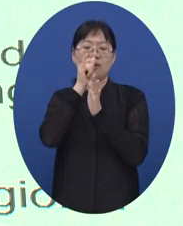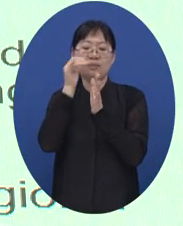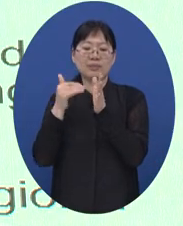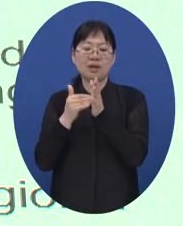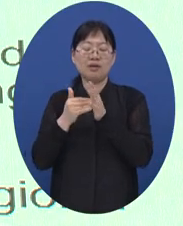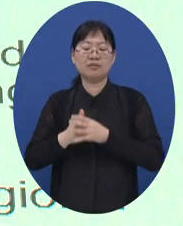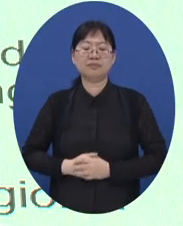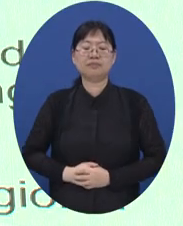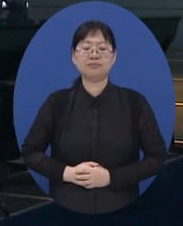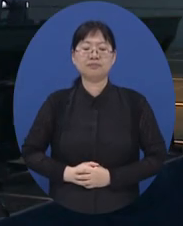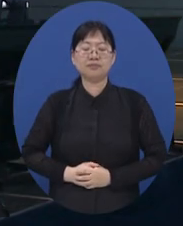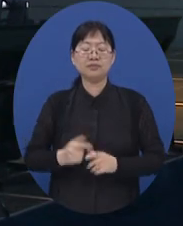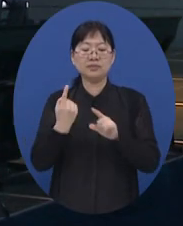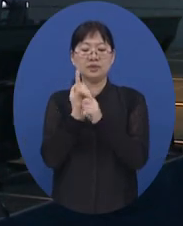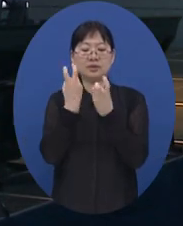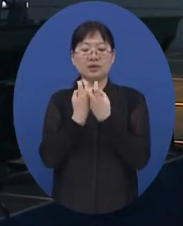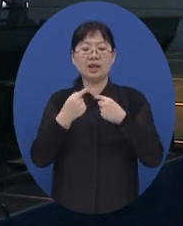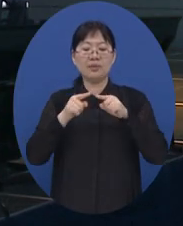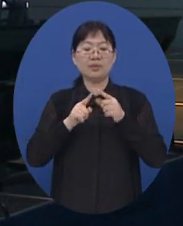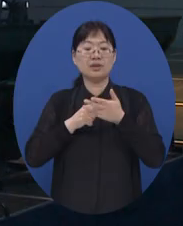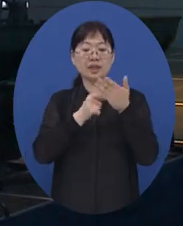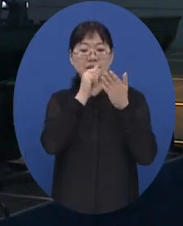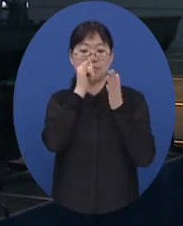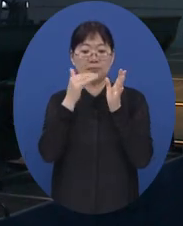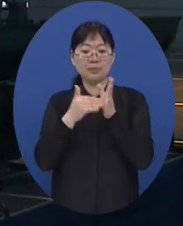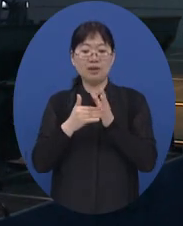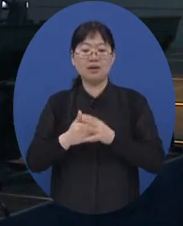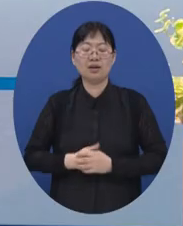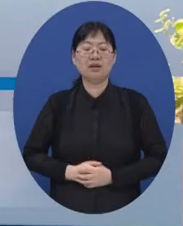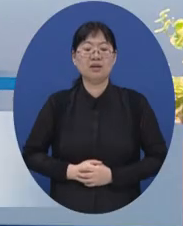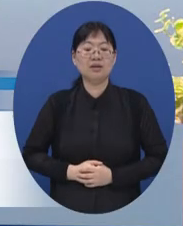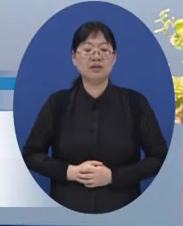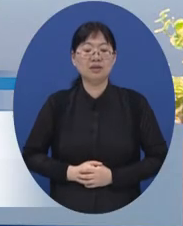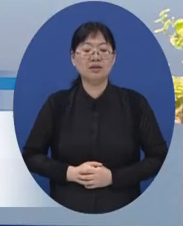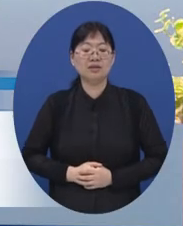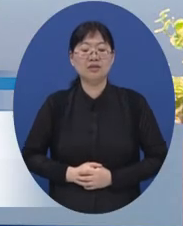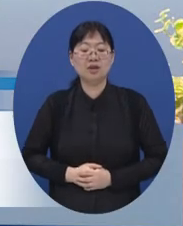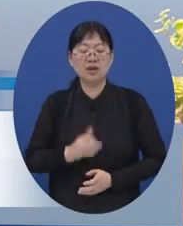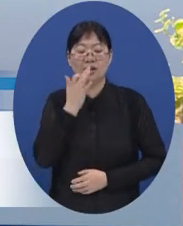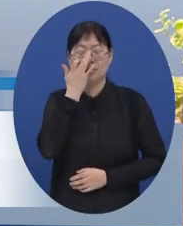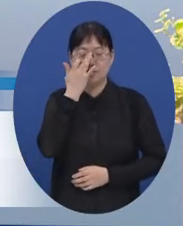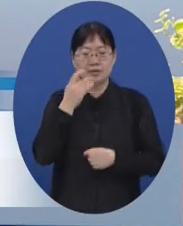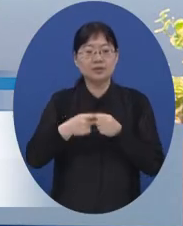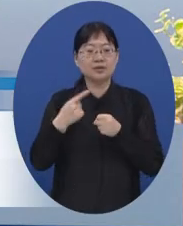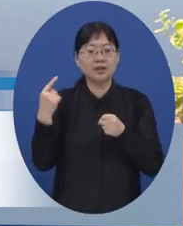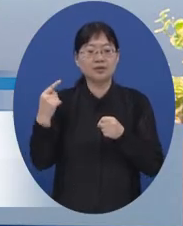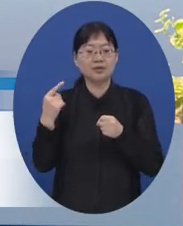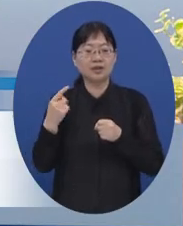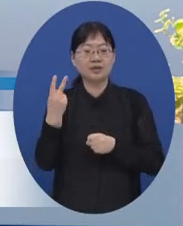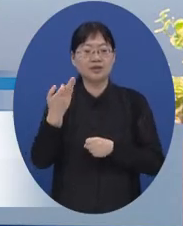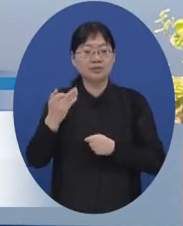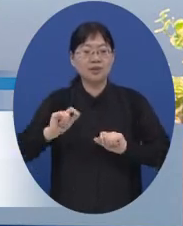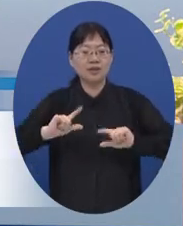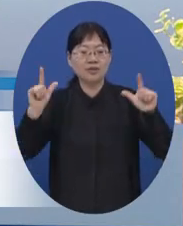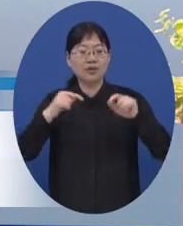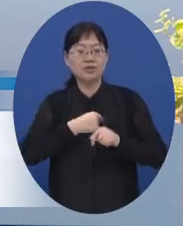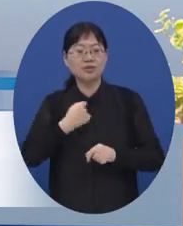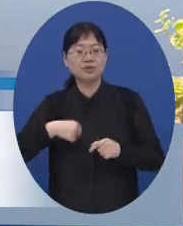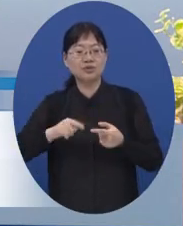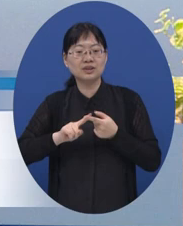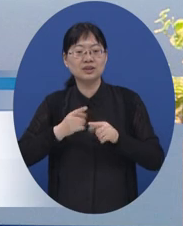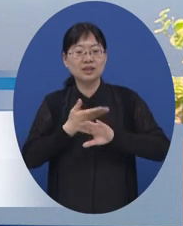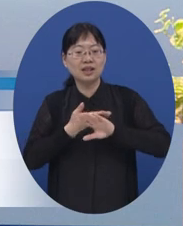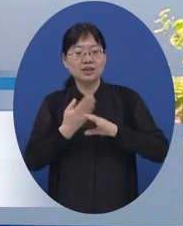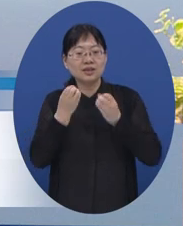나왔습니다. 대기 오염 개선 방안도 함께 제시됐습니다. In last year, in 2018,